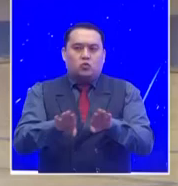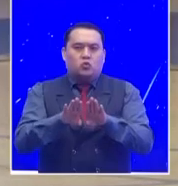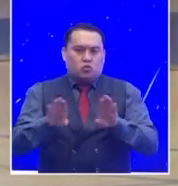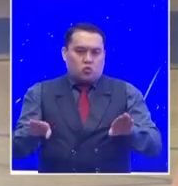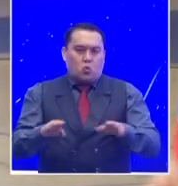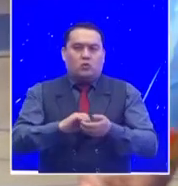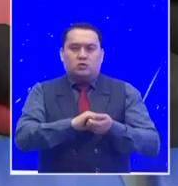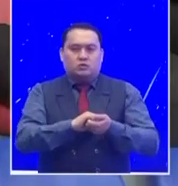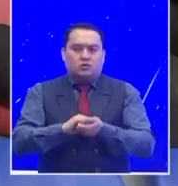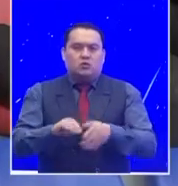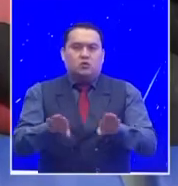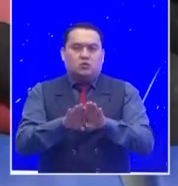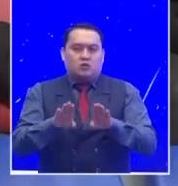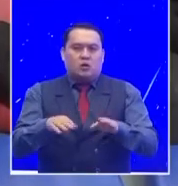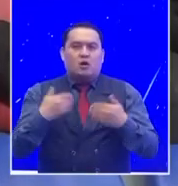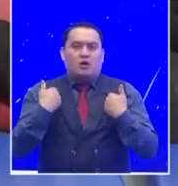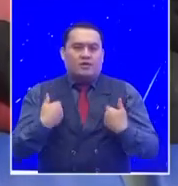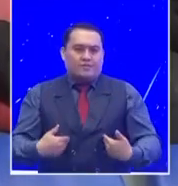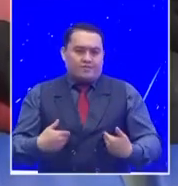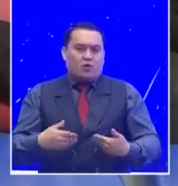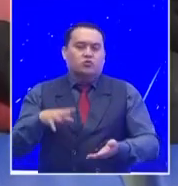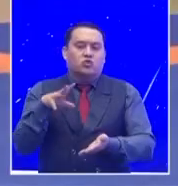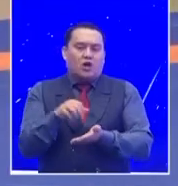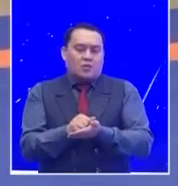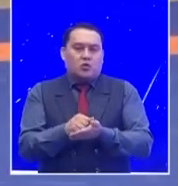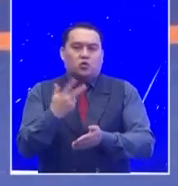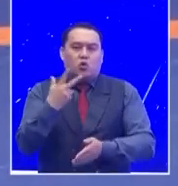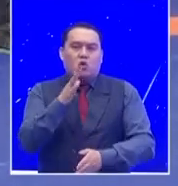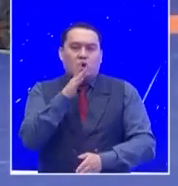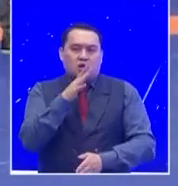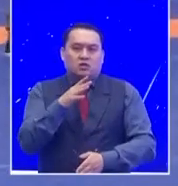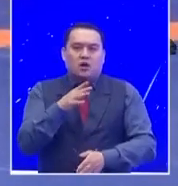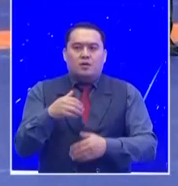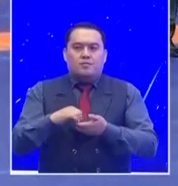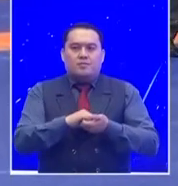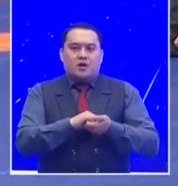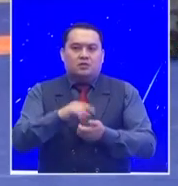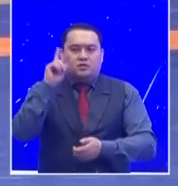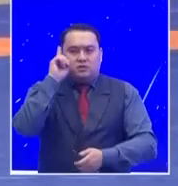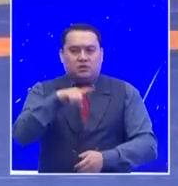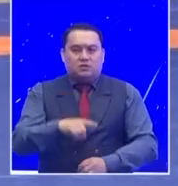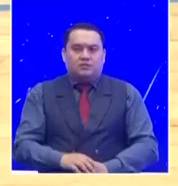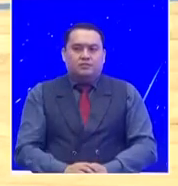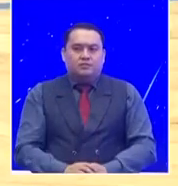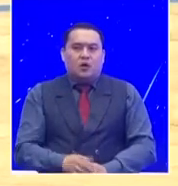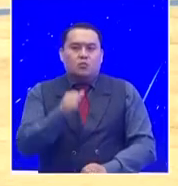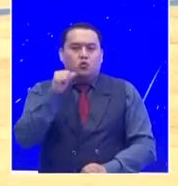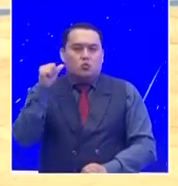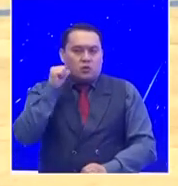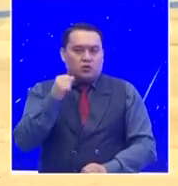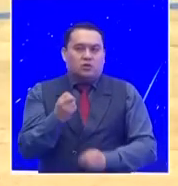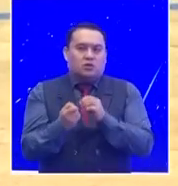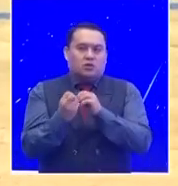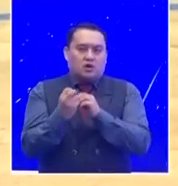технике и силе не хуже парней. Анастасия Ни вольной борьбой занимается около 3 лет. О жестких поединках она знает не понаслышке. В прошлом году